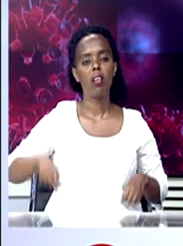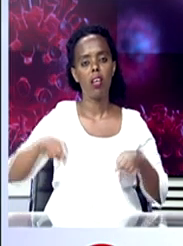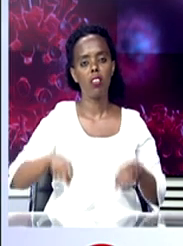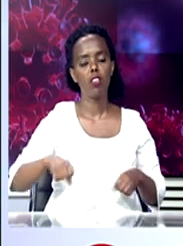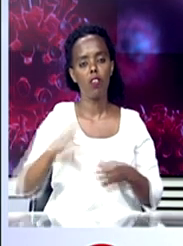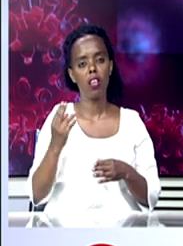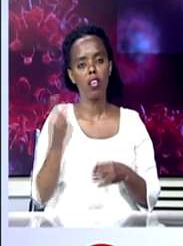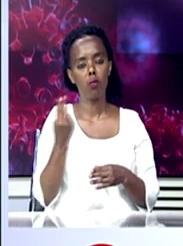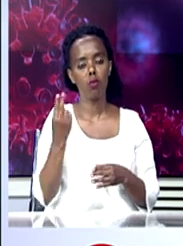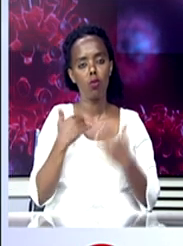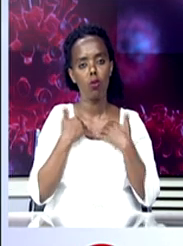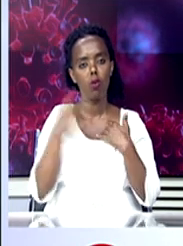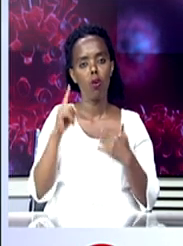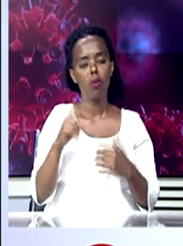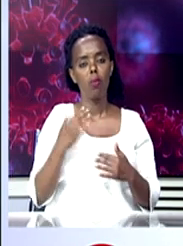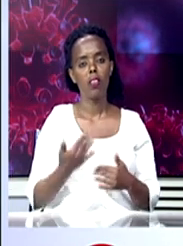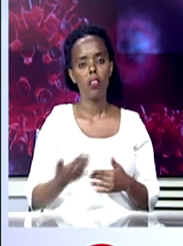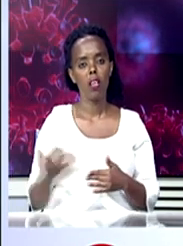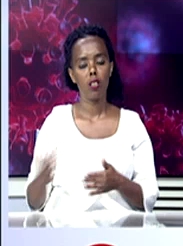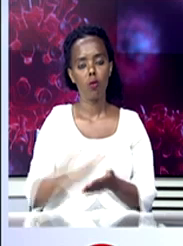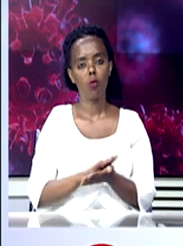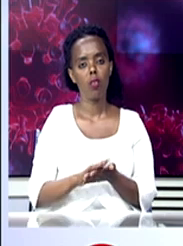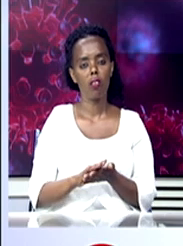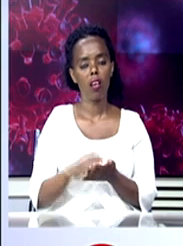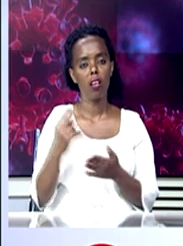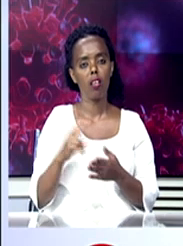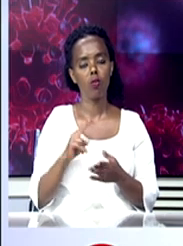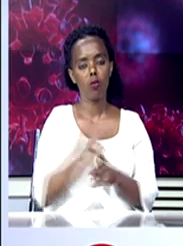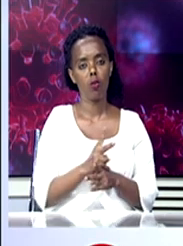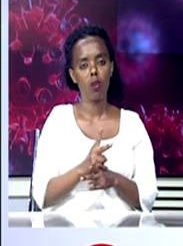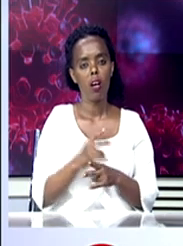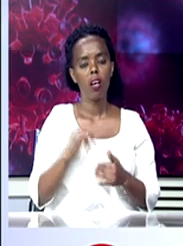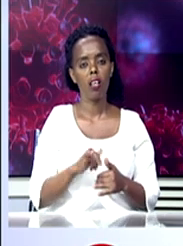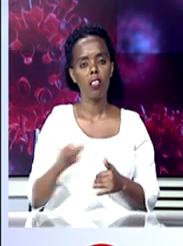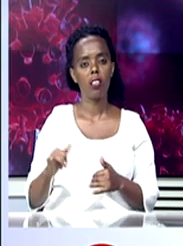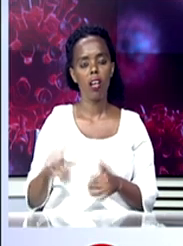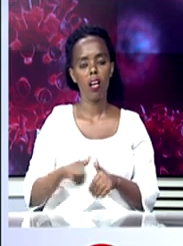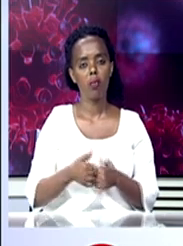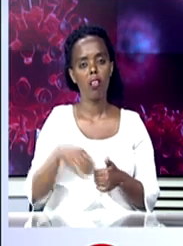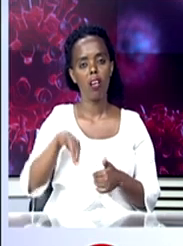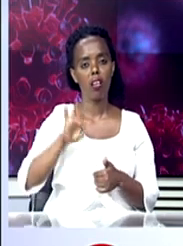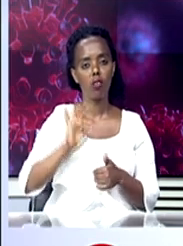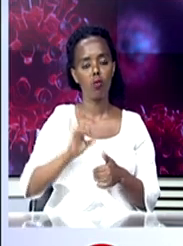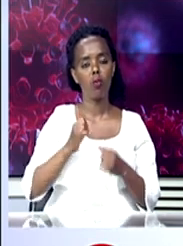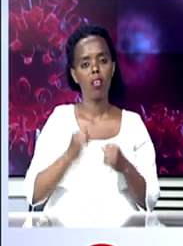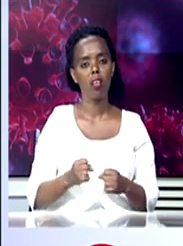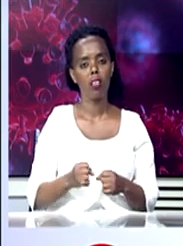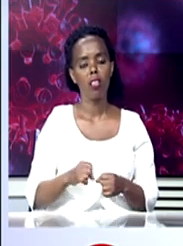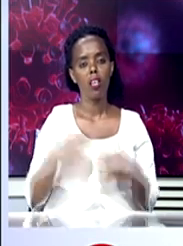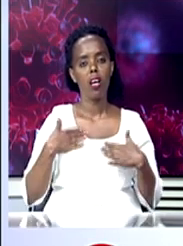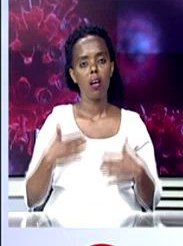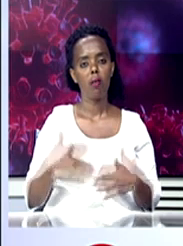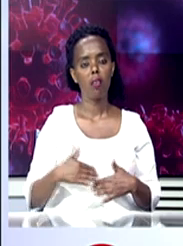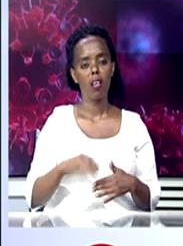tokko meeshaalee qulqullina isaa ittiin eeggatu kana akkaataa isaaf mijatuun akkamitti argachuu danda'u qaba kan jedhu